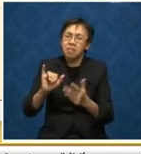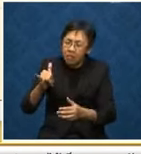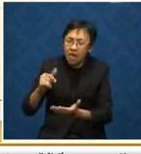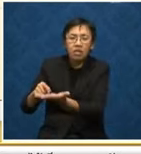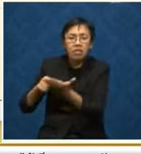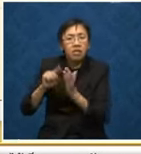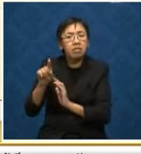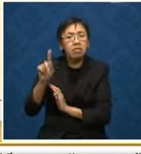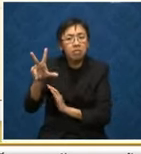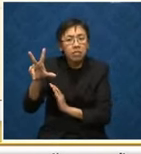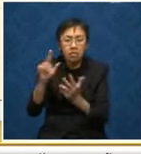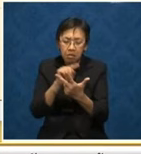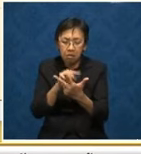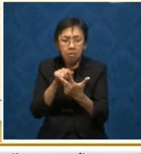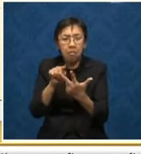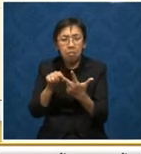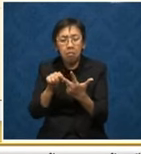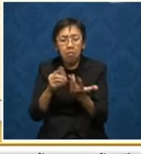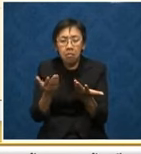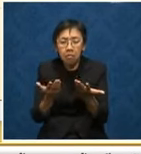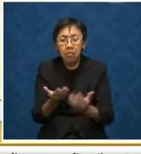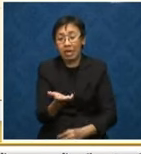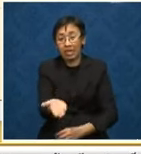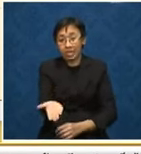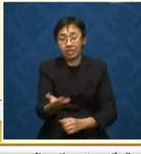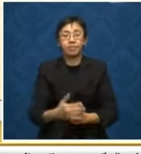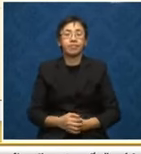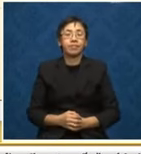าทีเชิญครับท่านจุลพันธ์ครับ